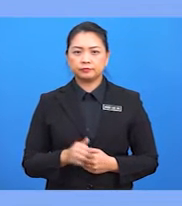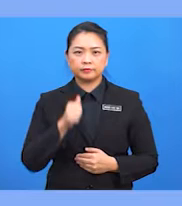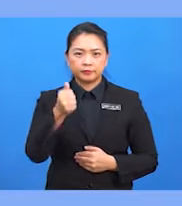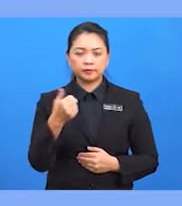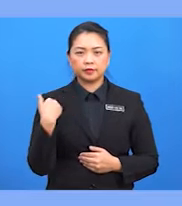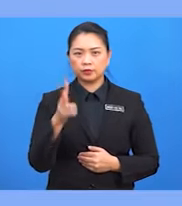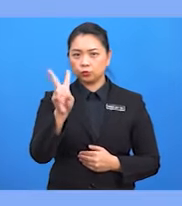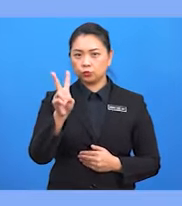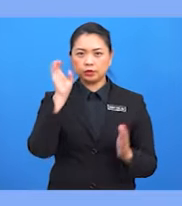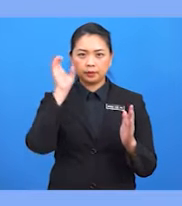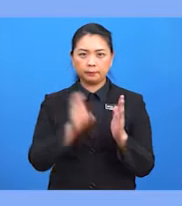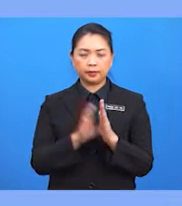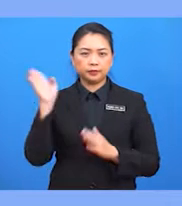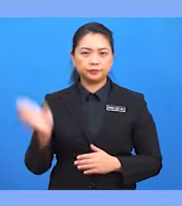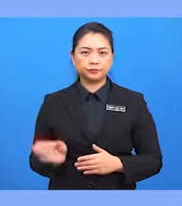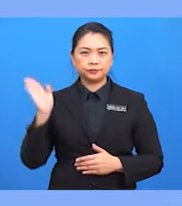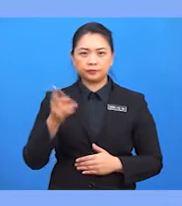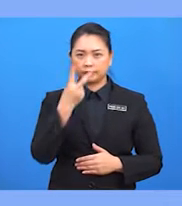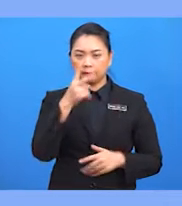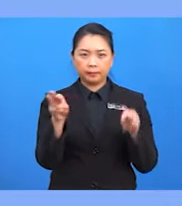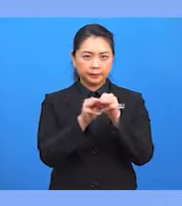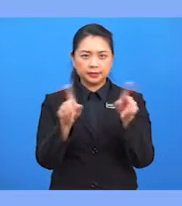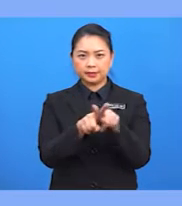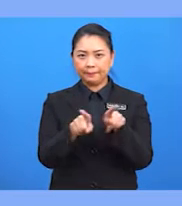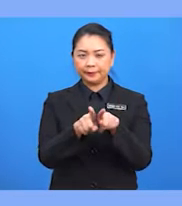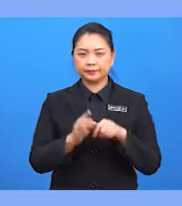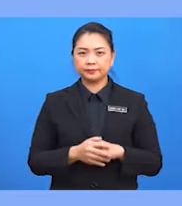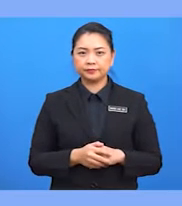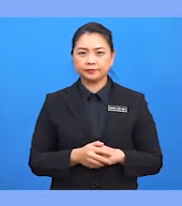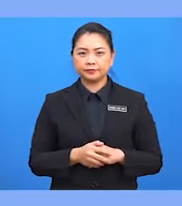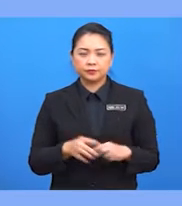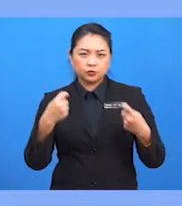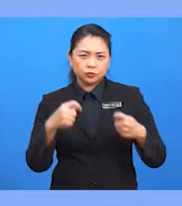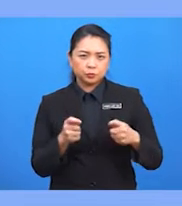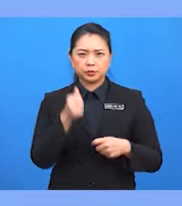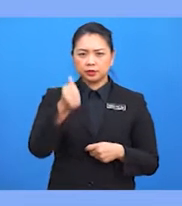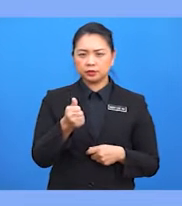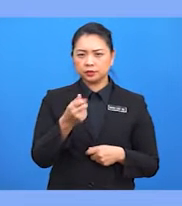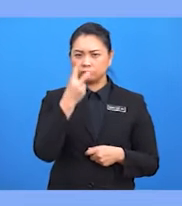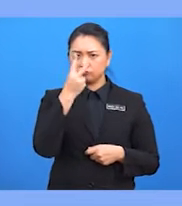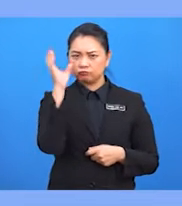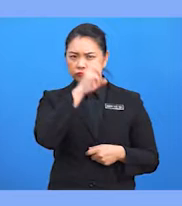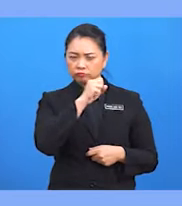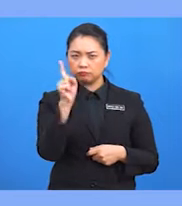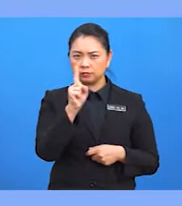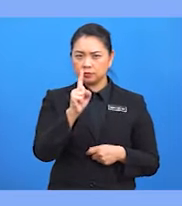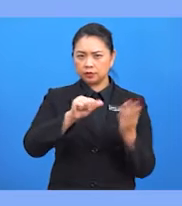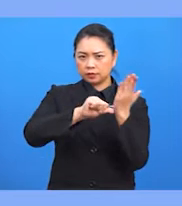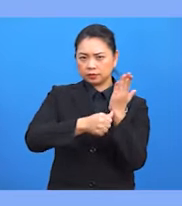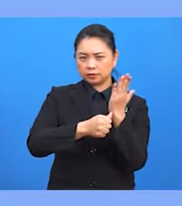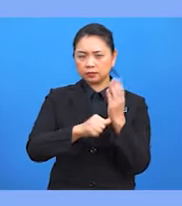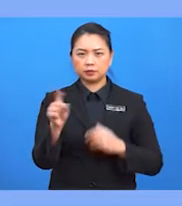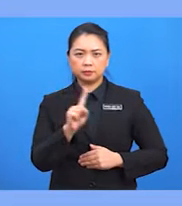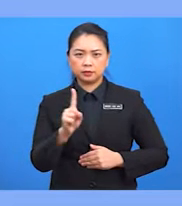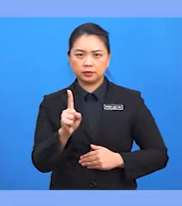Anda diberi dua gambar berikut. Nampak macam sama kan? Cuba anda teka yang mana satu imej asal